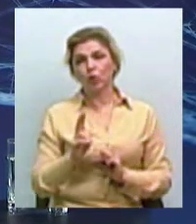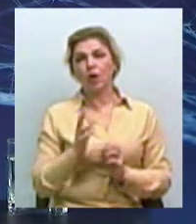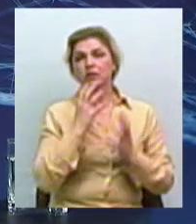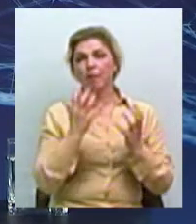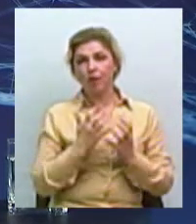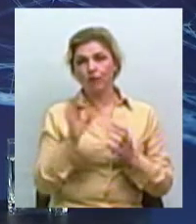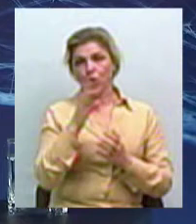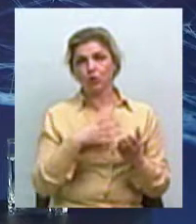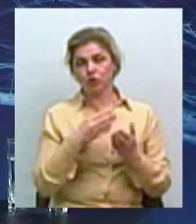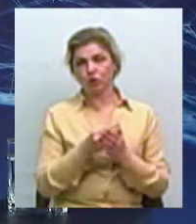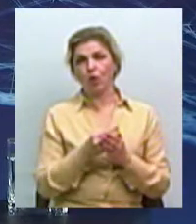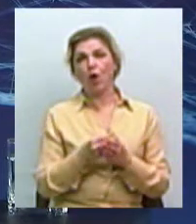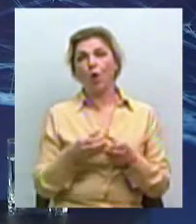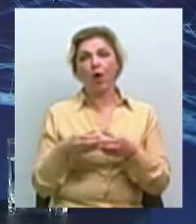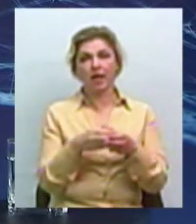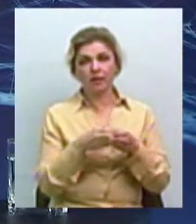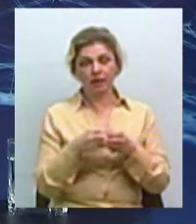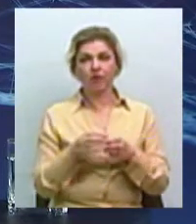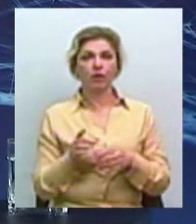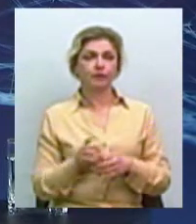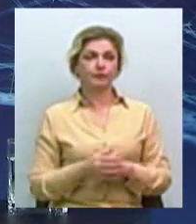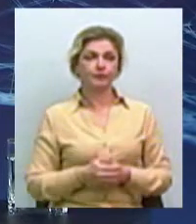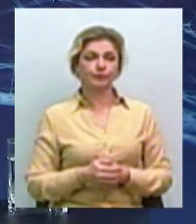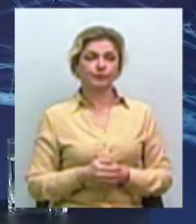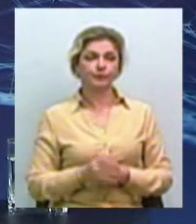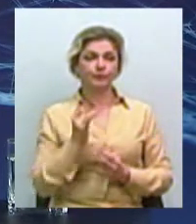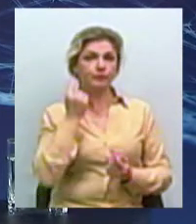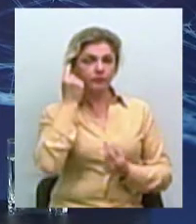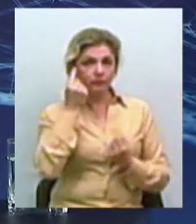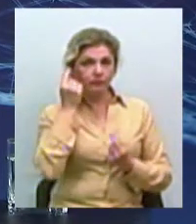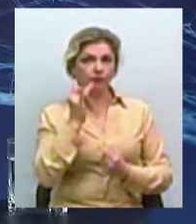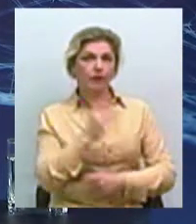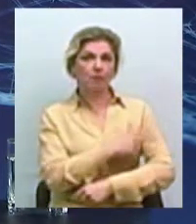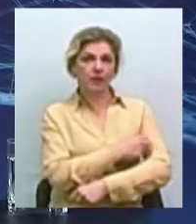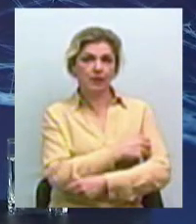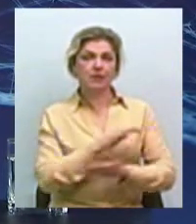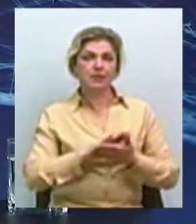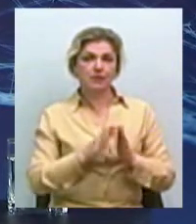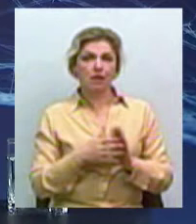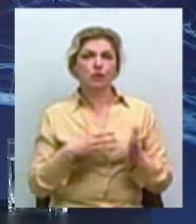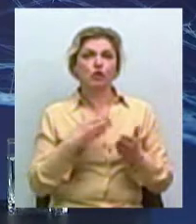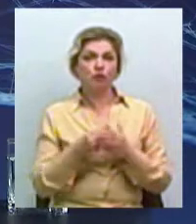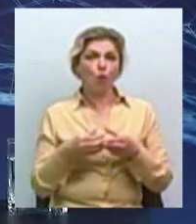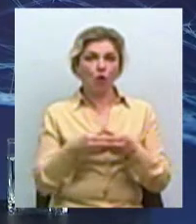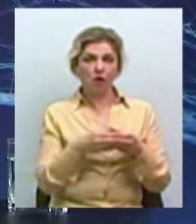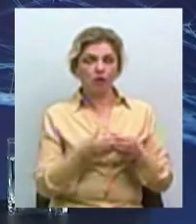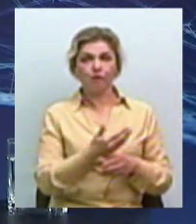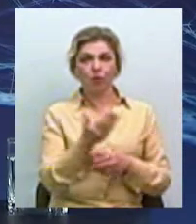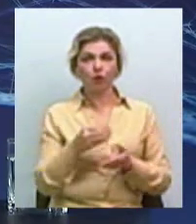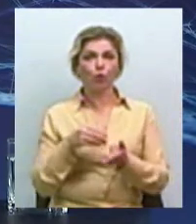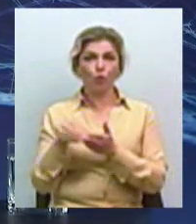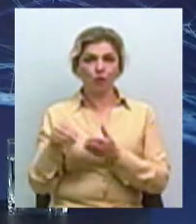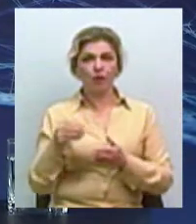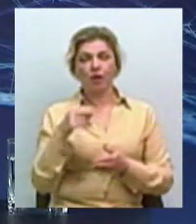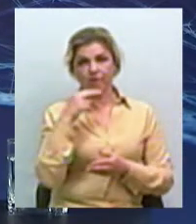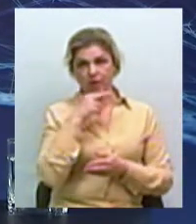про свій колектив, про нормальний і психологічний, і медичний стан свого колективу, вони закупляють і